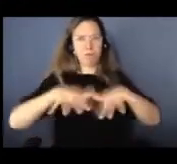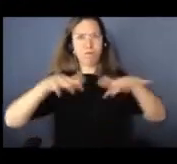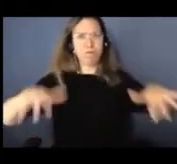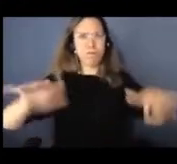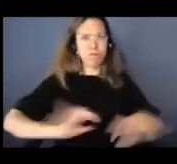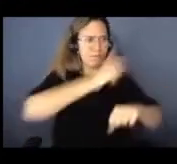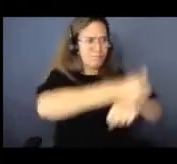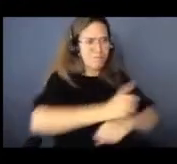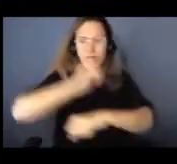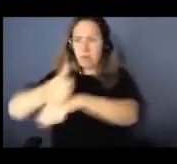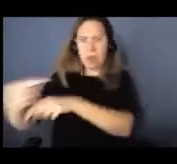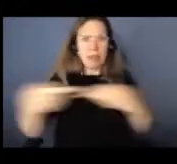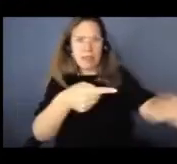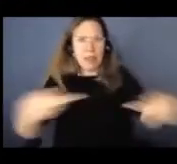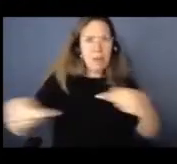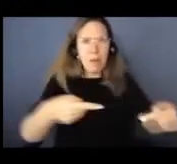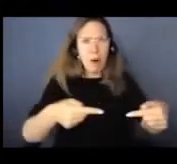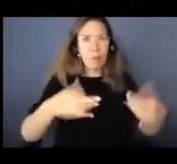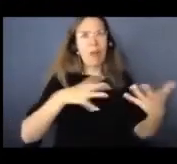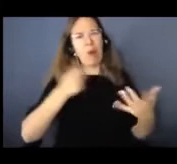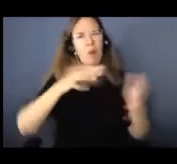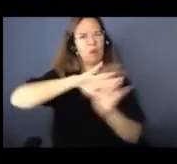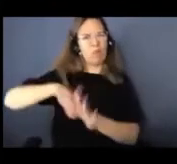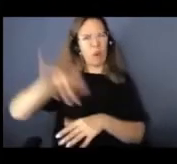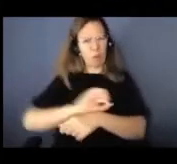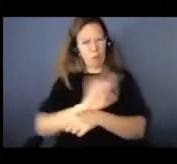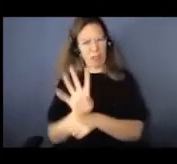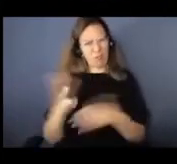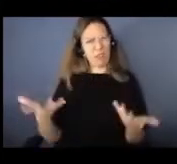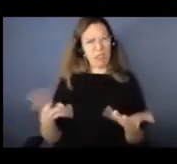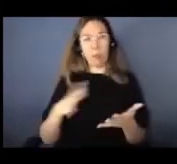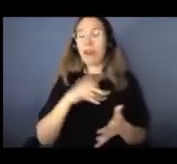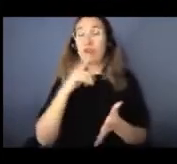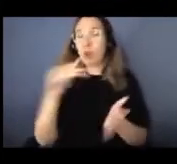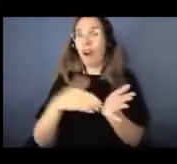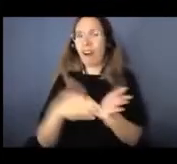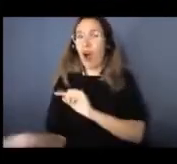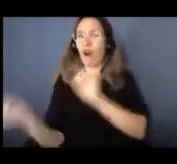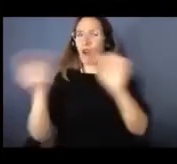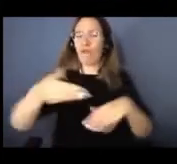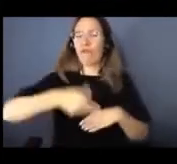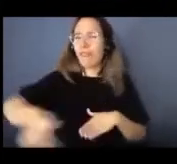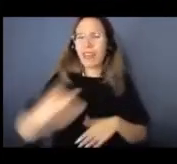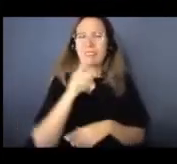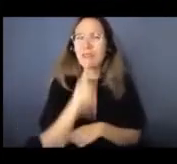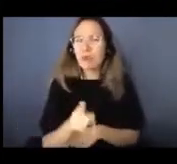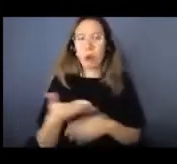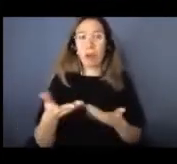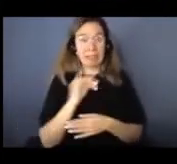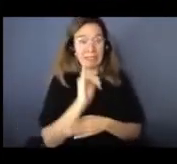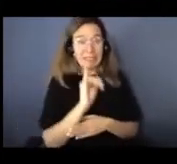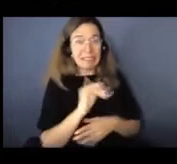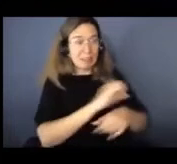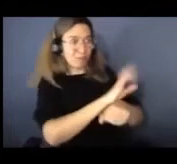de côté en raison de la pandémie. Mais c'est un débat qui va sûrement revenir. C'est un débat qui aurait certainement occupé la